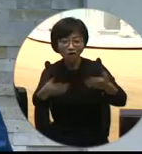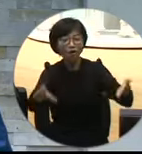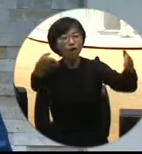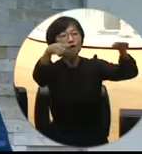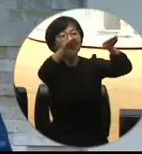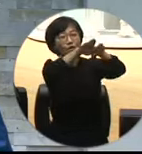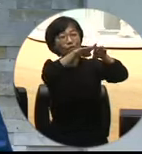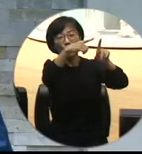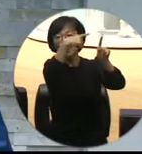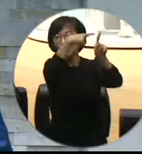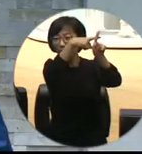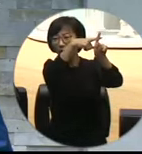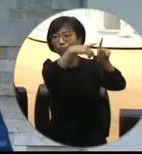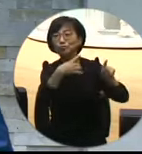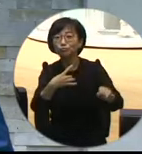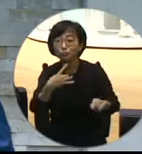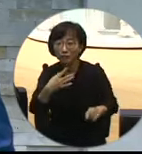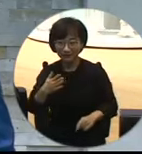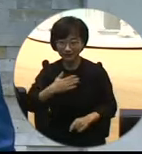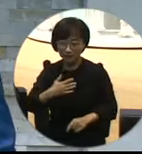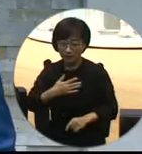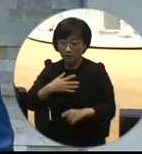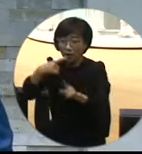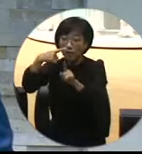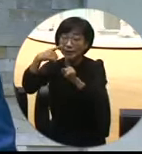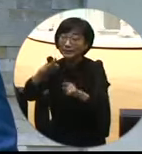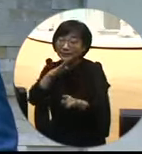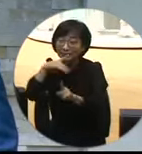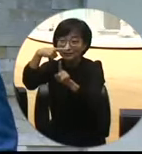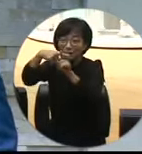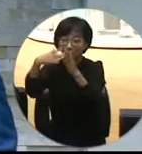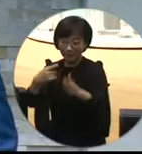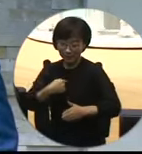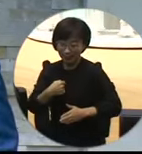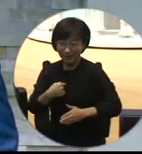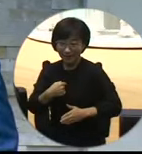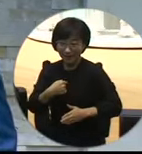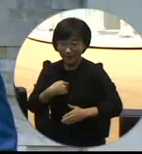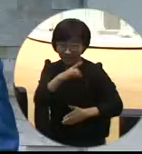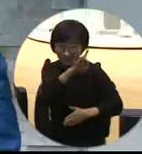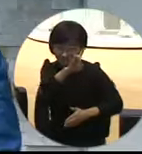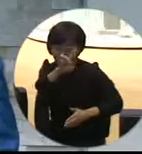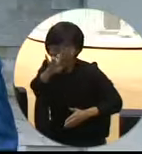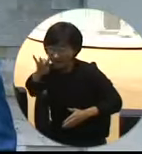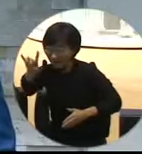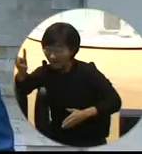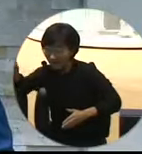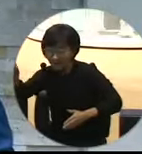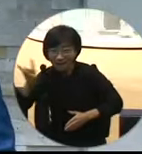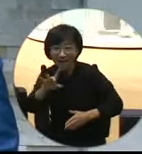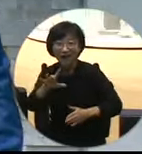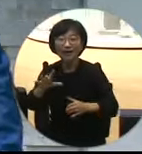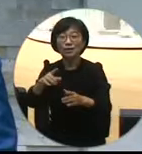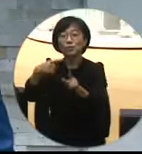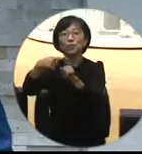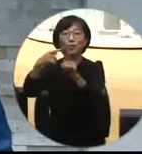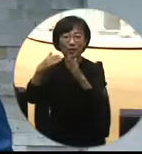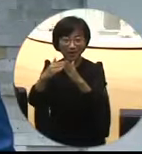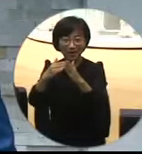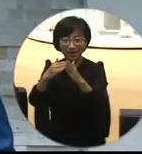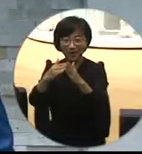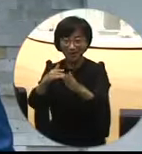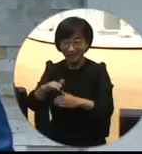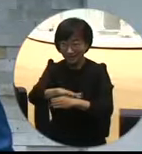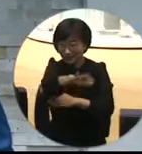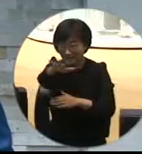내가 교회라고. 이, 뭐, 교회가 뭐, 공동체를 교회라 한다고. 내가 매력이 있어. 내가 영적인